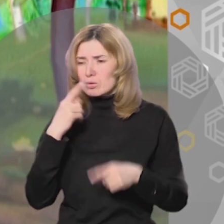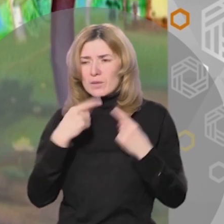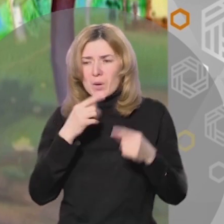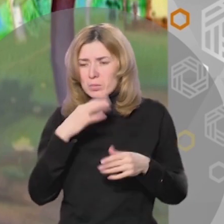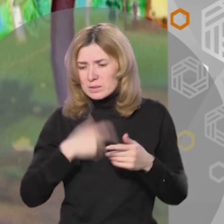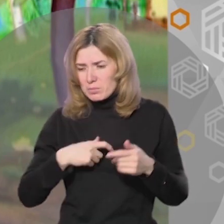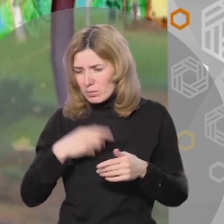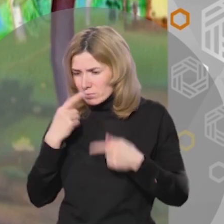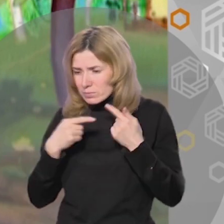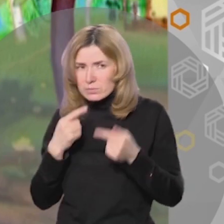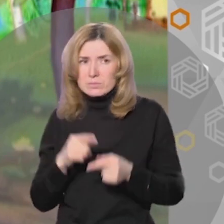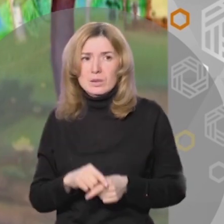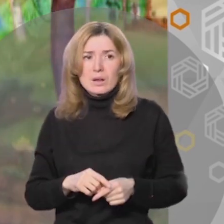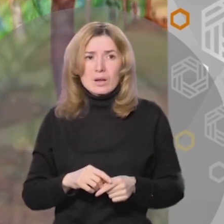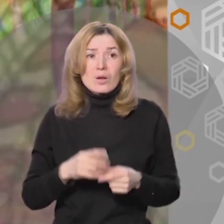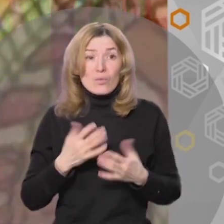что-то себе под нос.